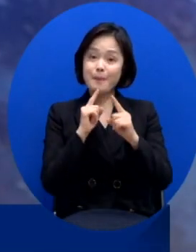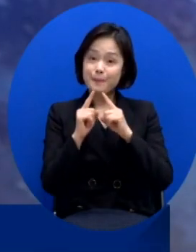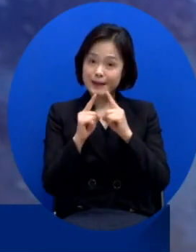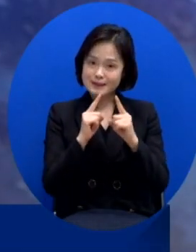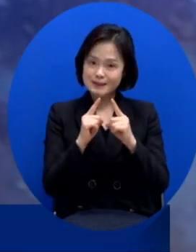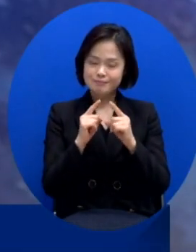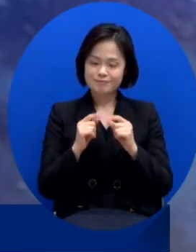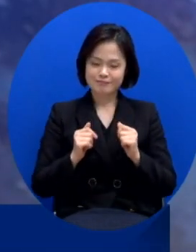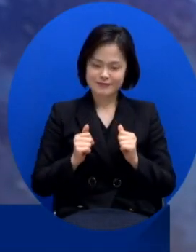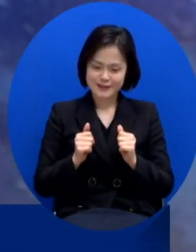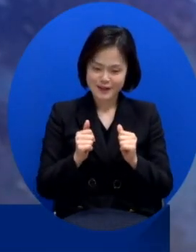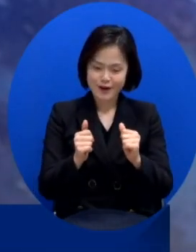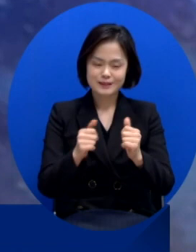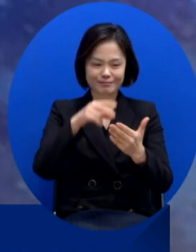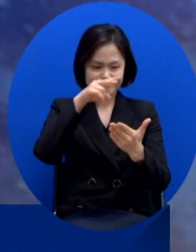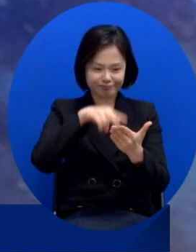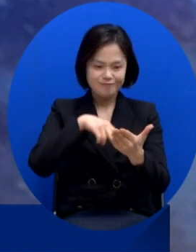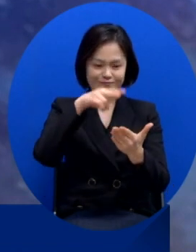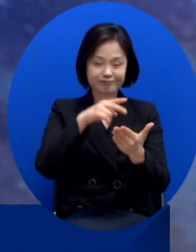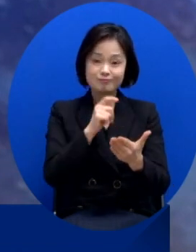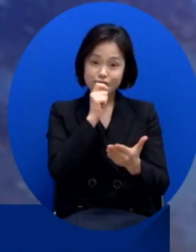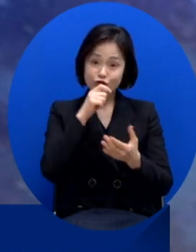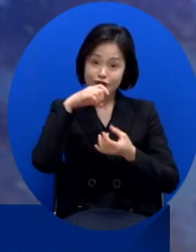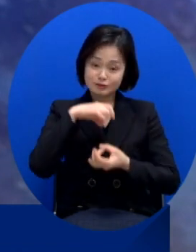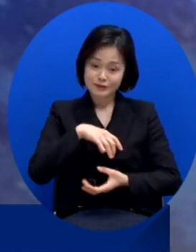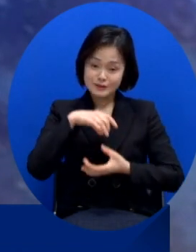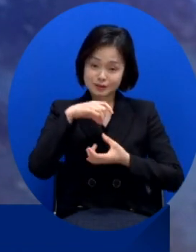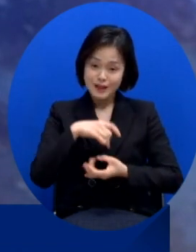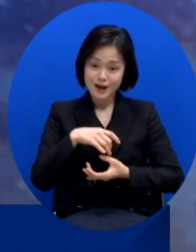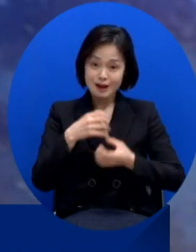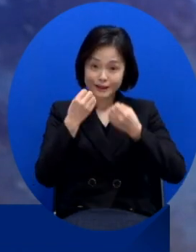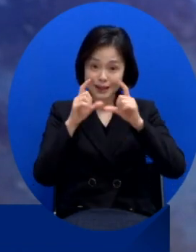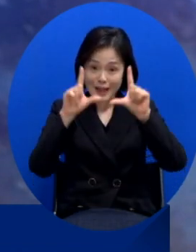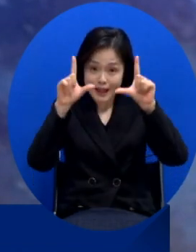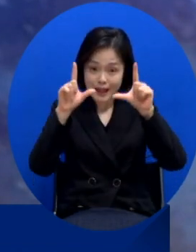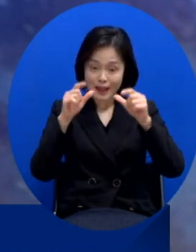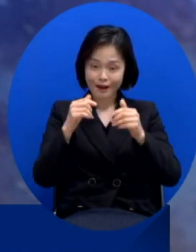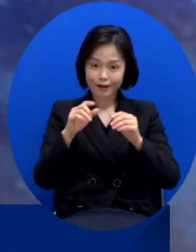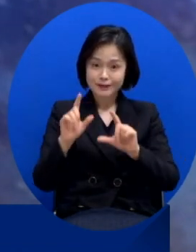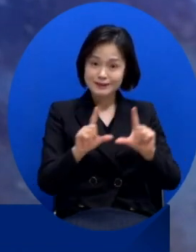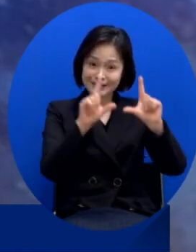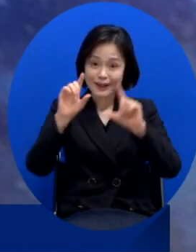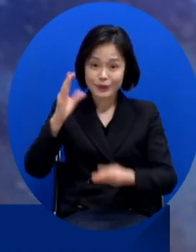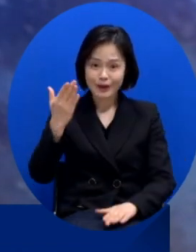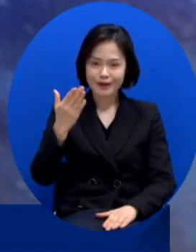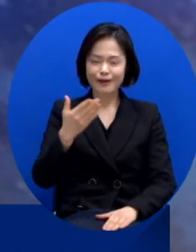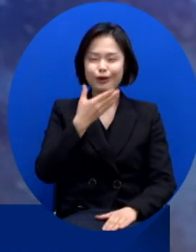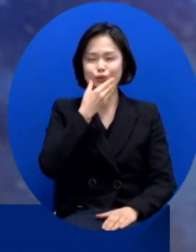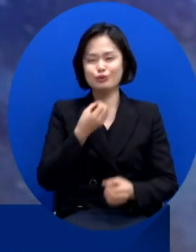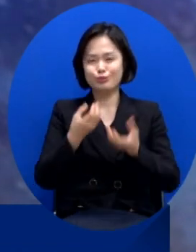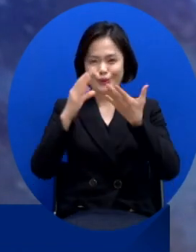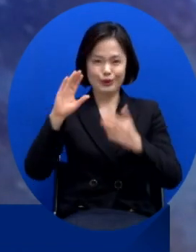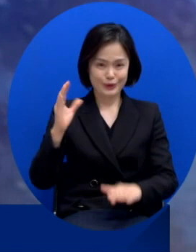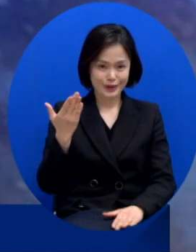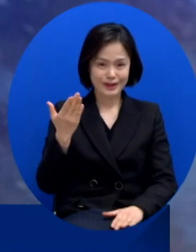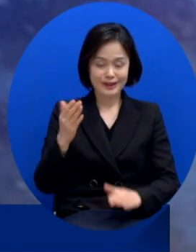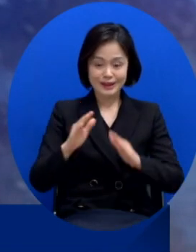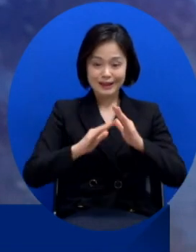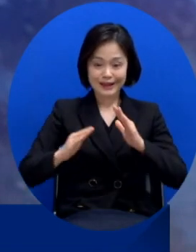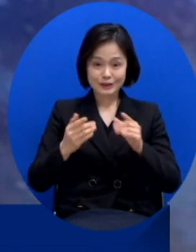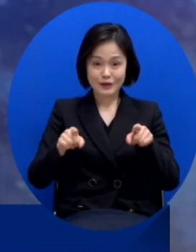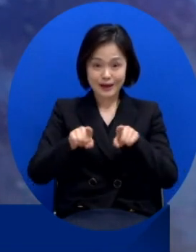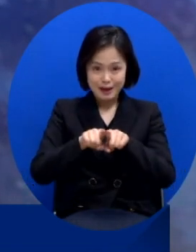보고 묵상하면서 하나를 시작한다는 것은 큰 축복입니다 또 가정 안에서 함께 보인 그 귀한